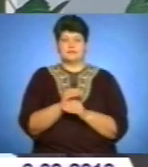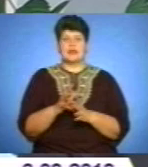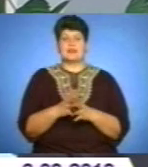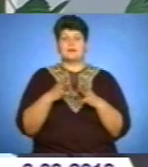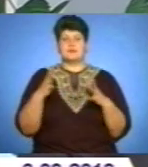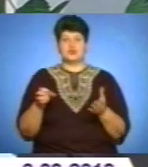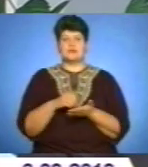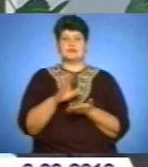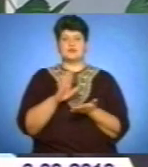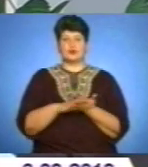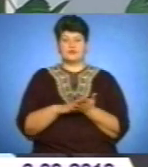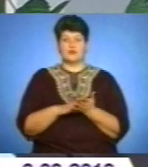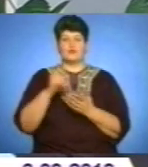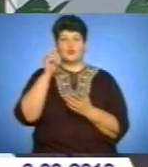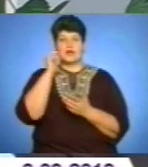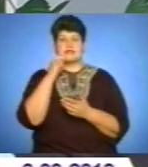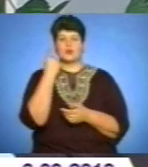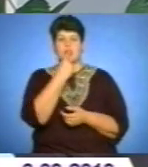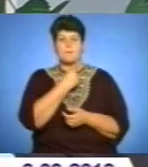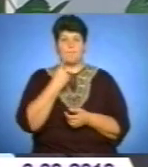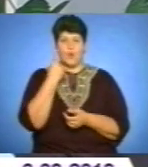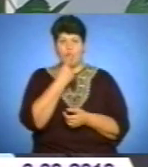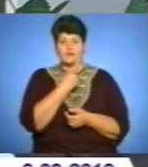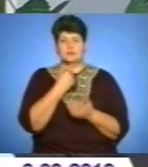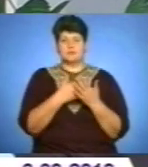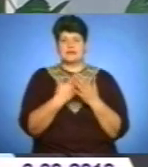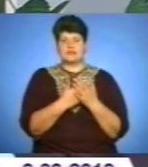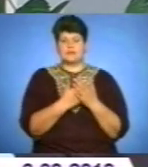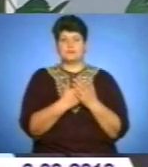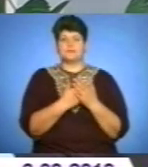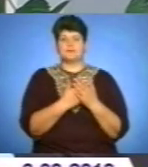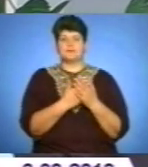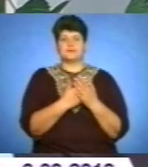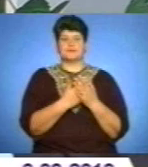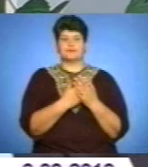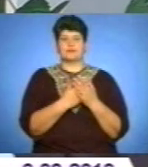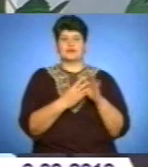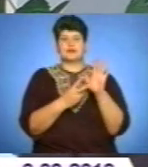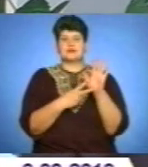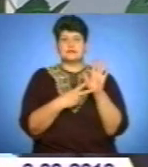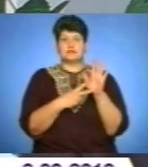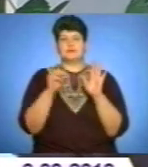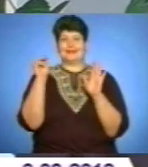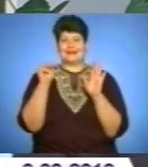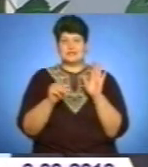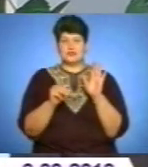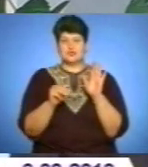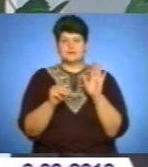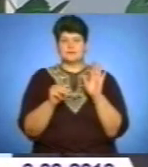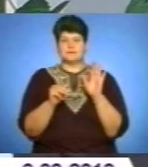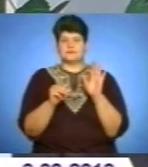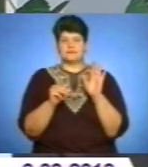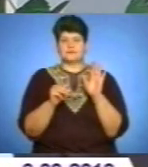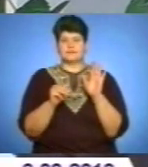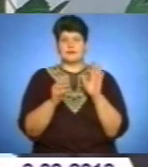зареєстровано абітурієнтів з української мови, близько 7 тисяч,